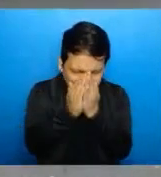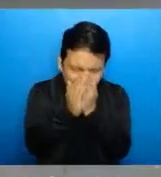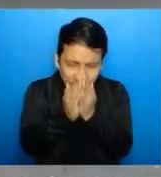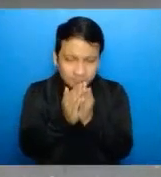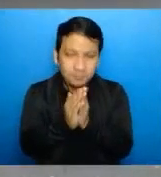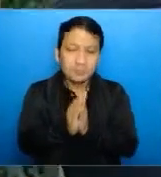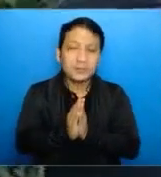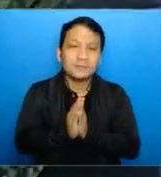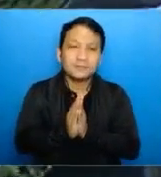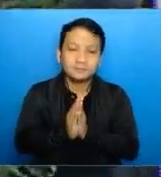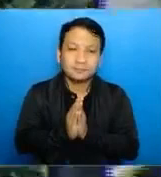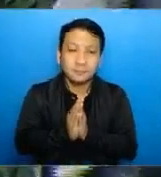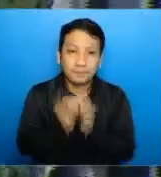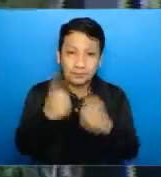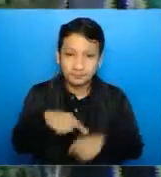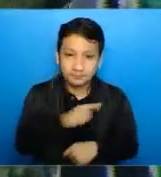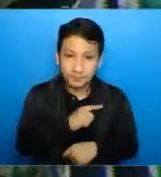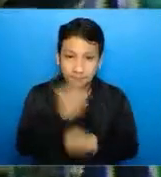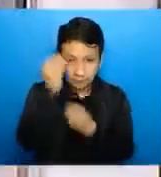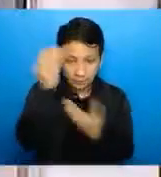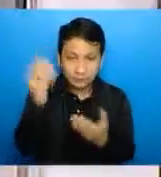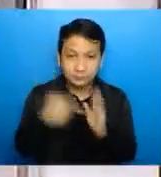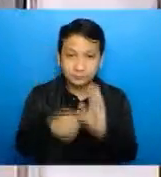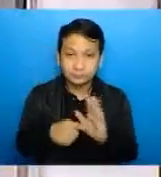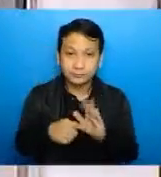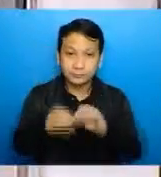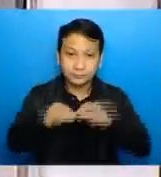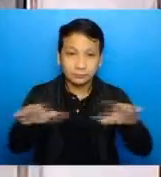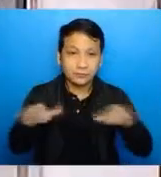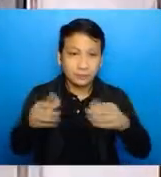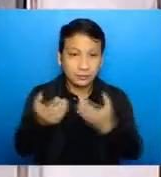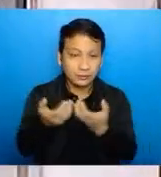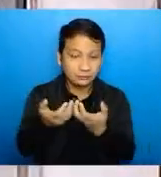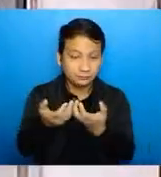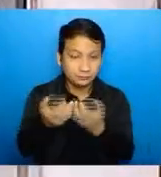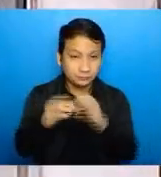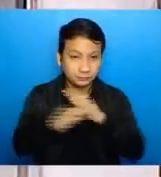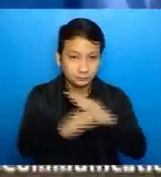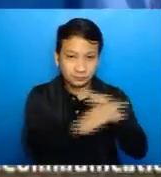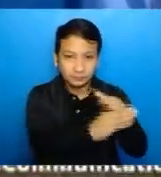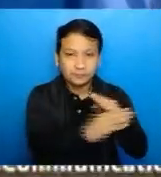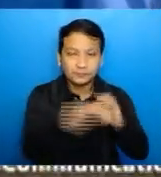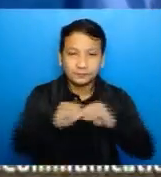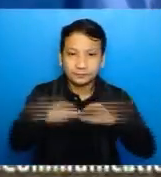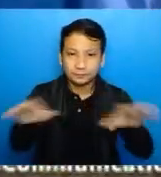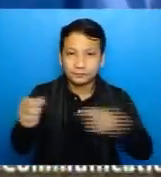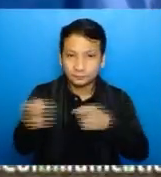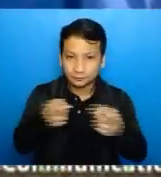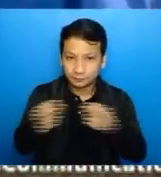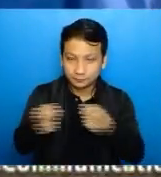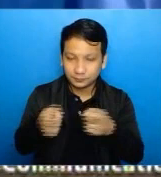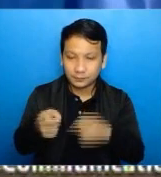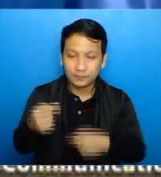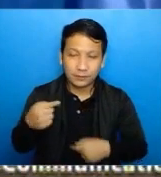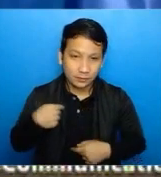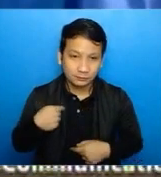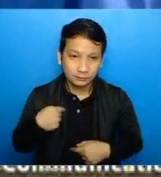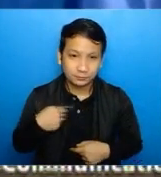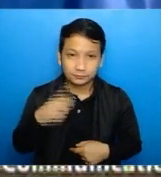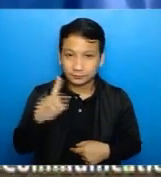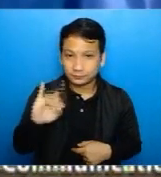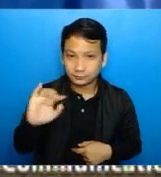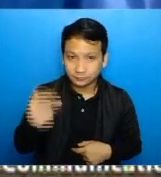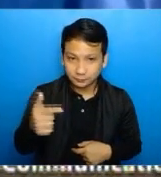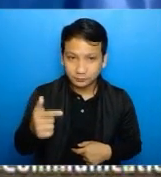reimpose stricter restrictions to avoid mass gathering and prevent super spreader events. I urge the DILG and the